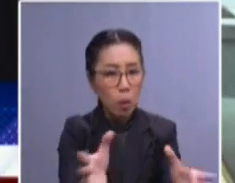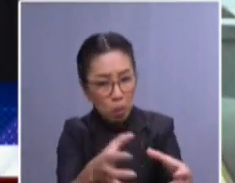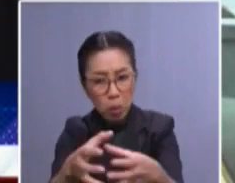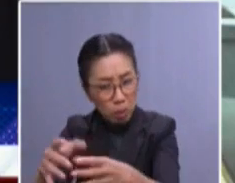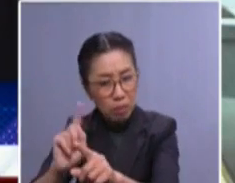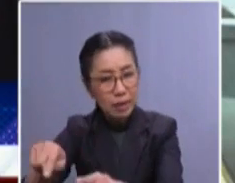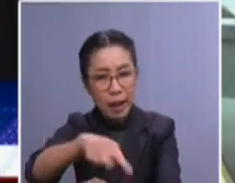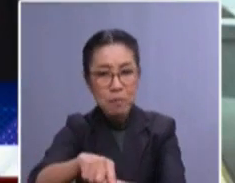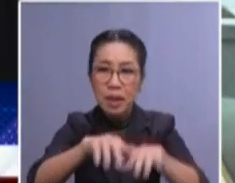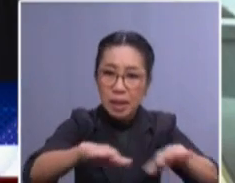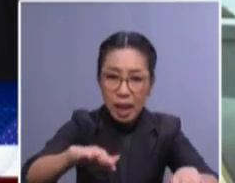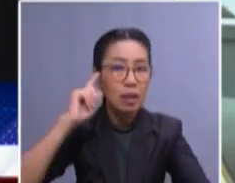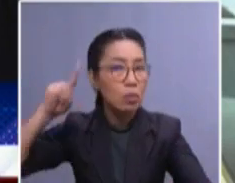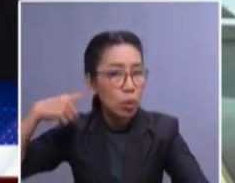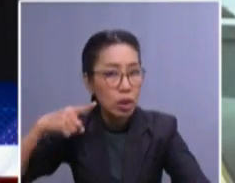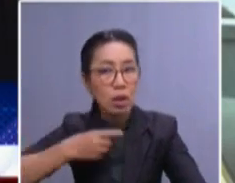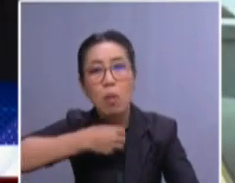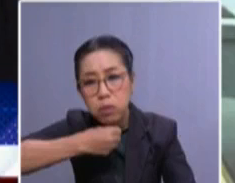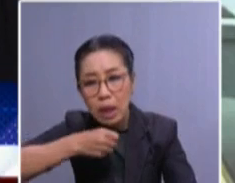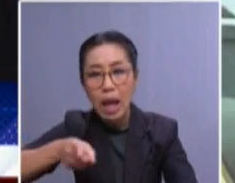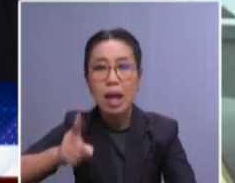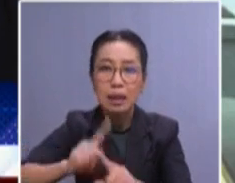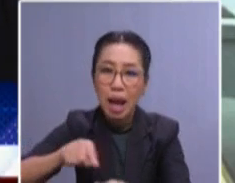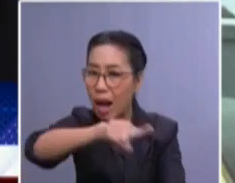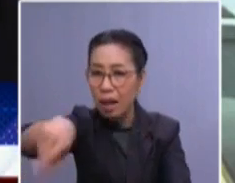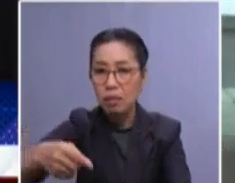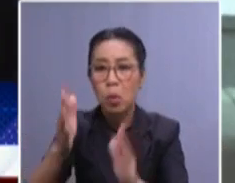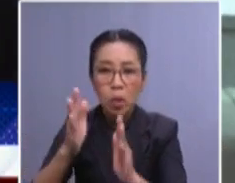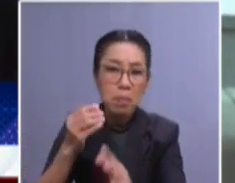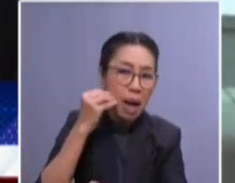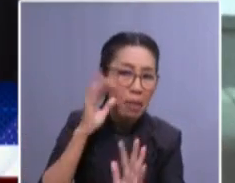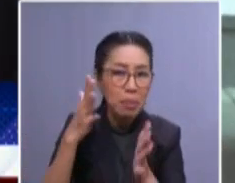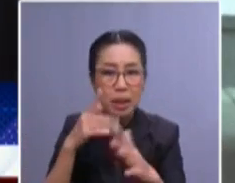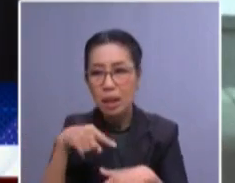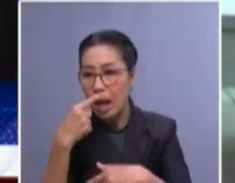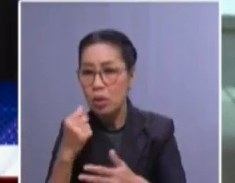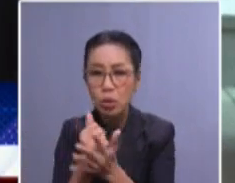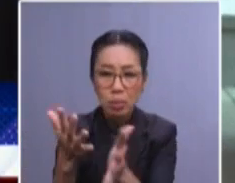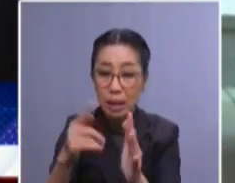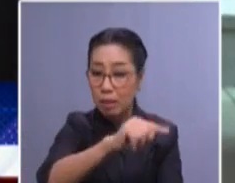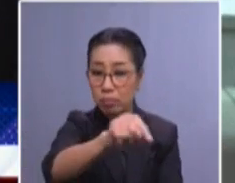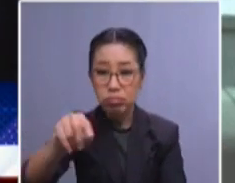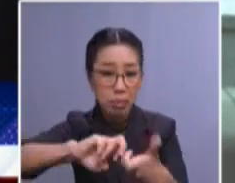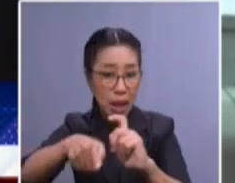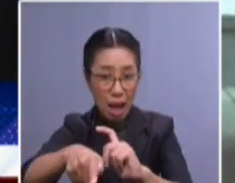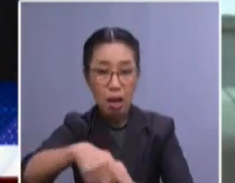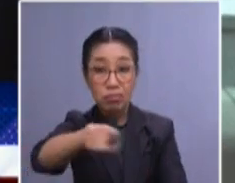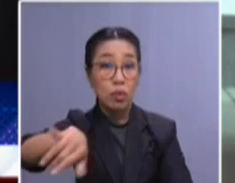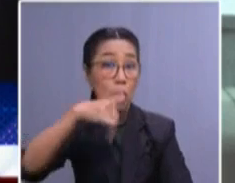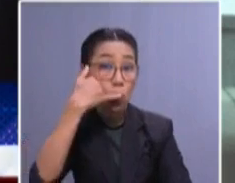ายตั้งแต่เด็กสตรีผู้สูงอายุคนชราคนไร้ที่พึ่งถ้าเกิดว่าประชาชนต้องการจะโทรเข้าม